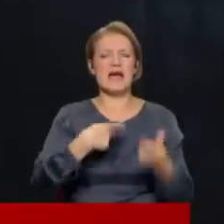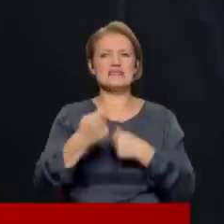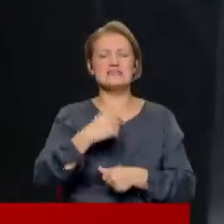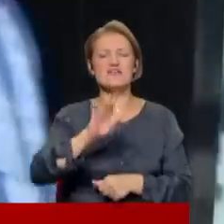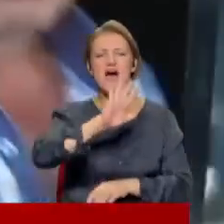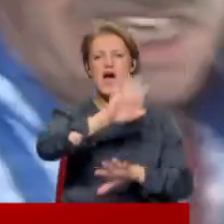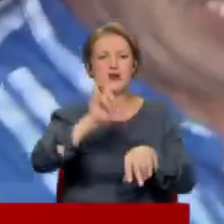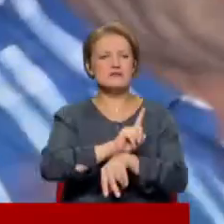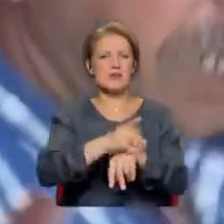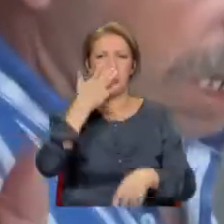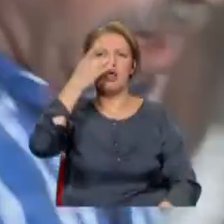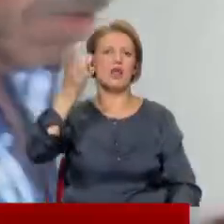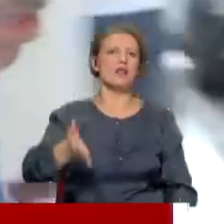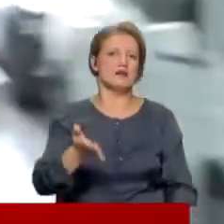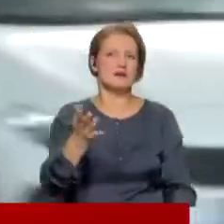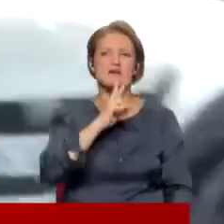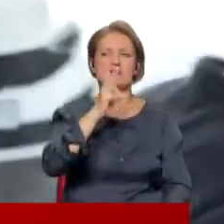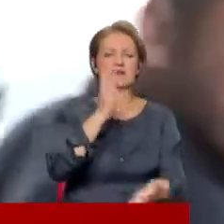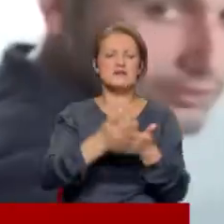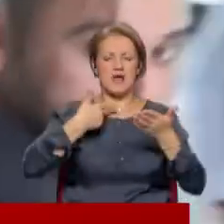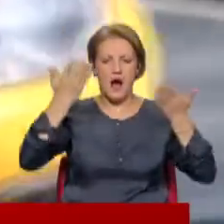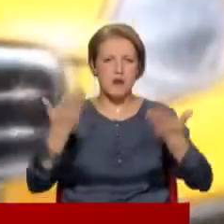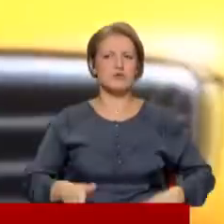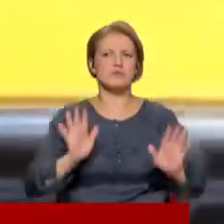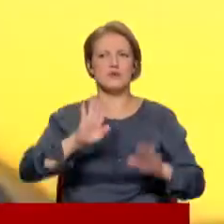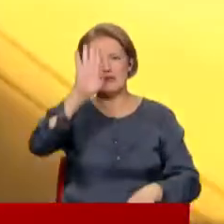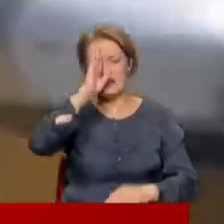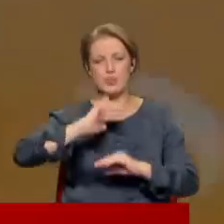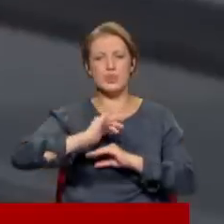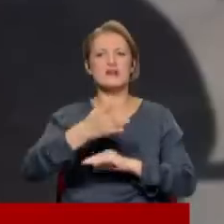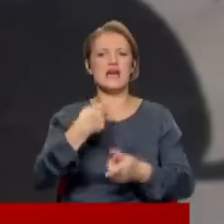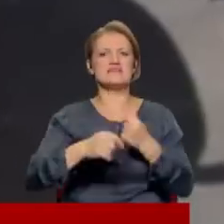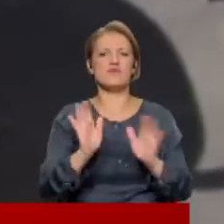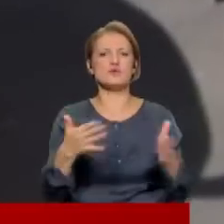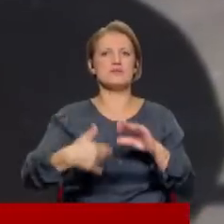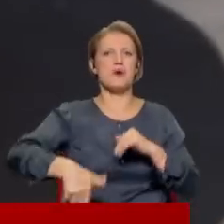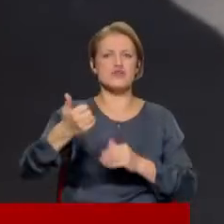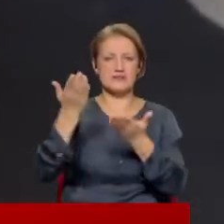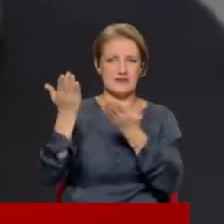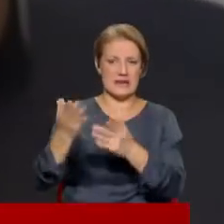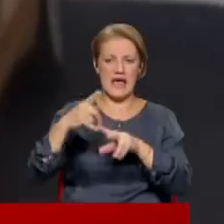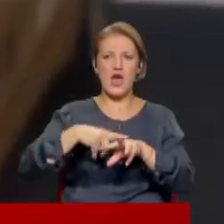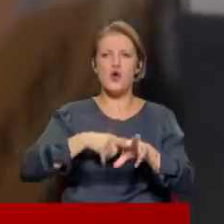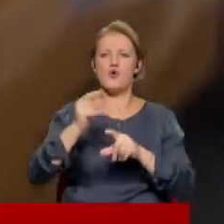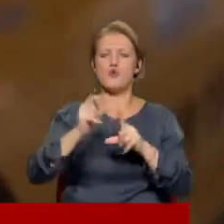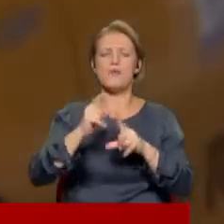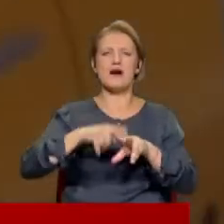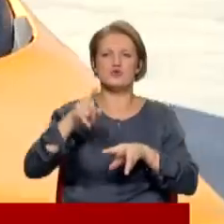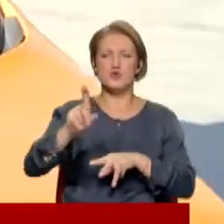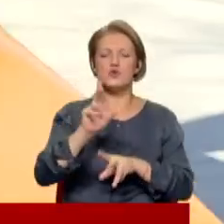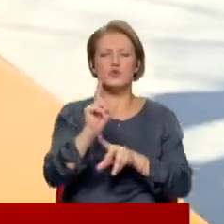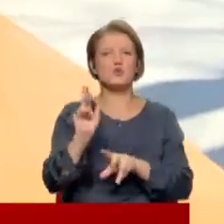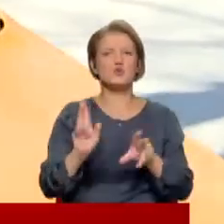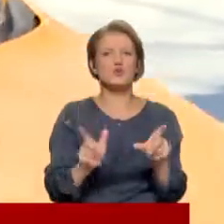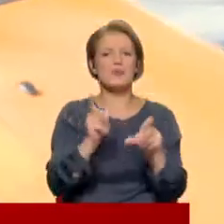hiçe sayılıyor ya. Evet. Kesinlikle kabul etmiyoruz. Kabul etmiyoruz. İstanbul Taksiciler Esnaf Odası Başkanı Eyüp Aksu, UKOME toplantısında